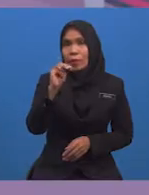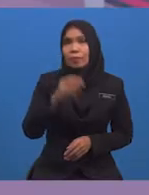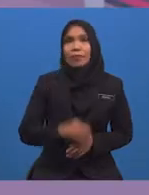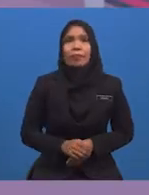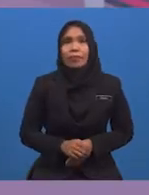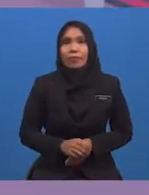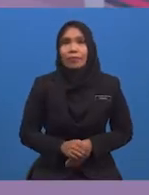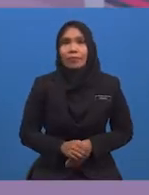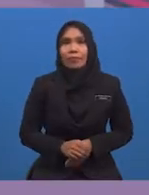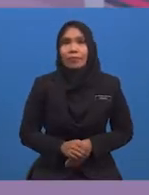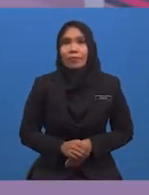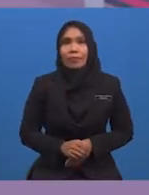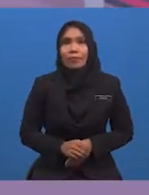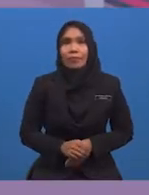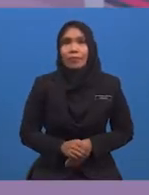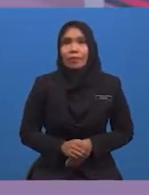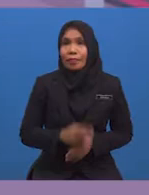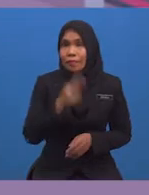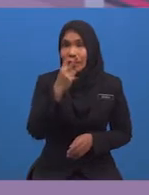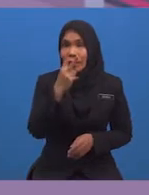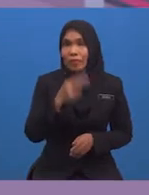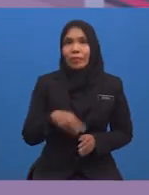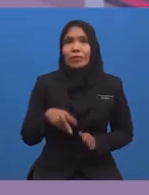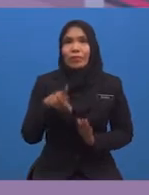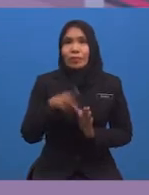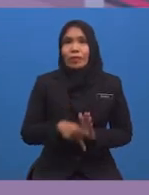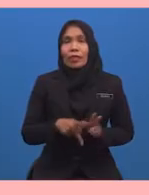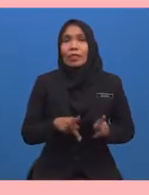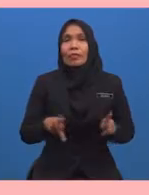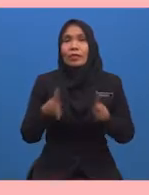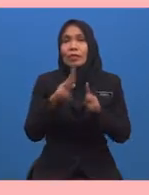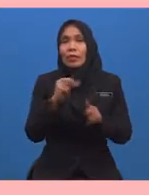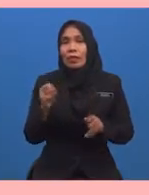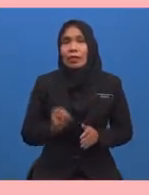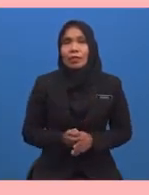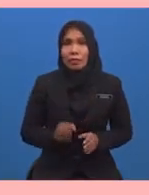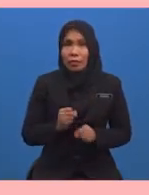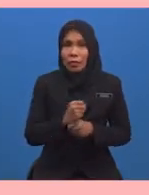Murid-murid, kita lihat pula kepentingan bentuk muka bumi pinggir laut.